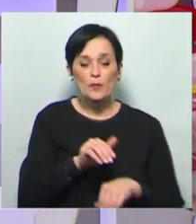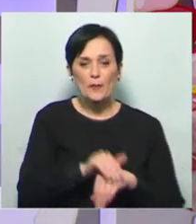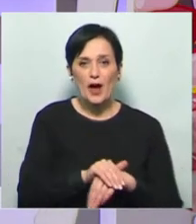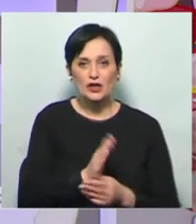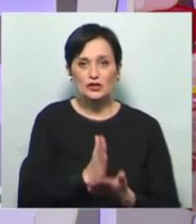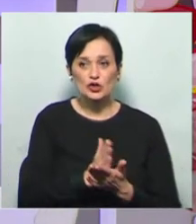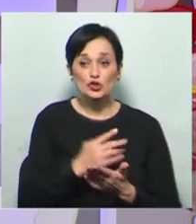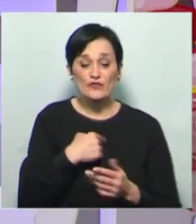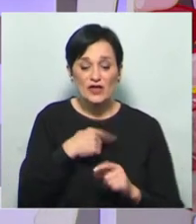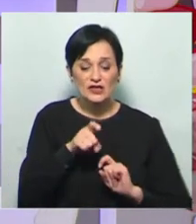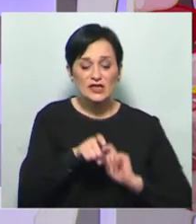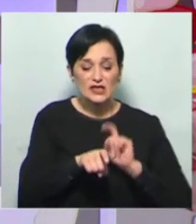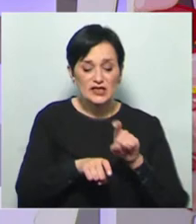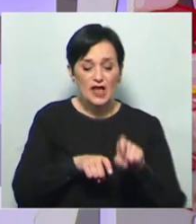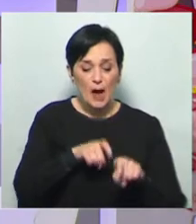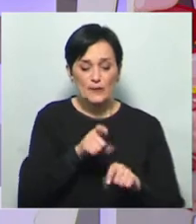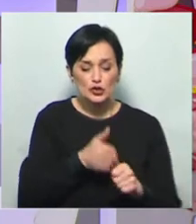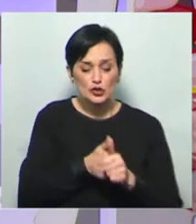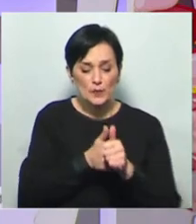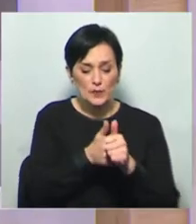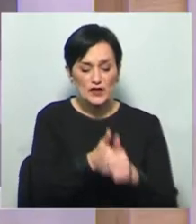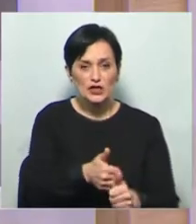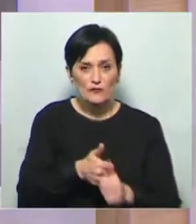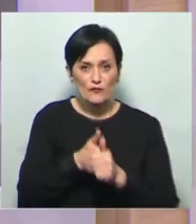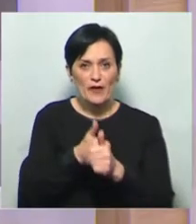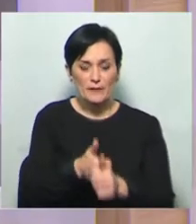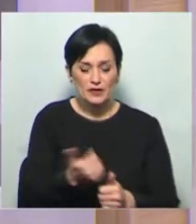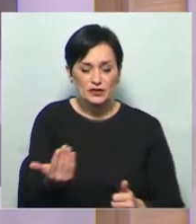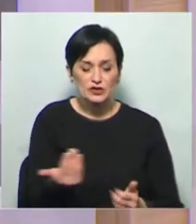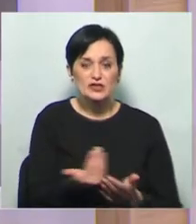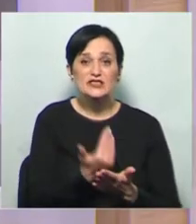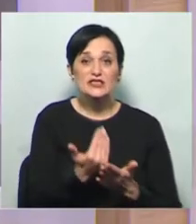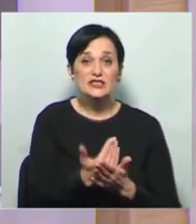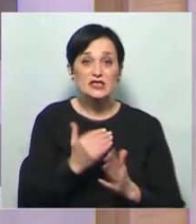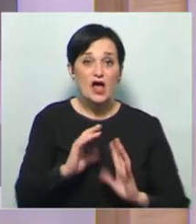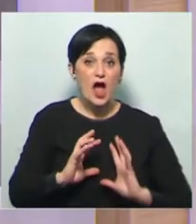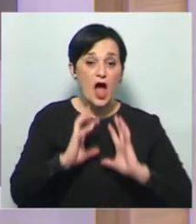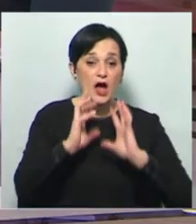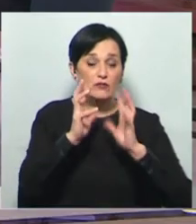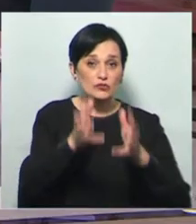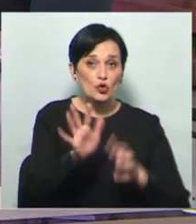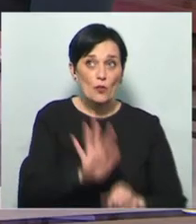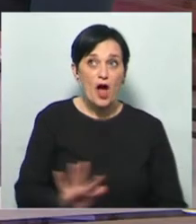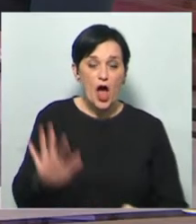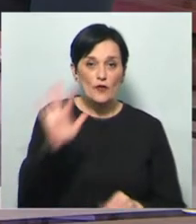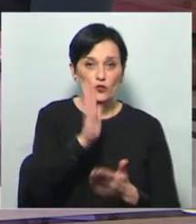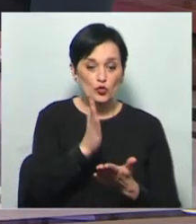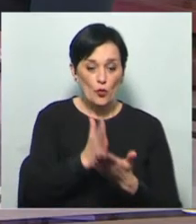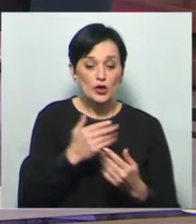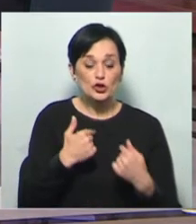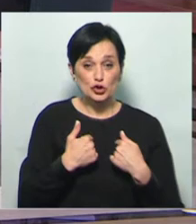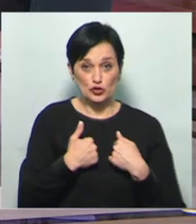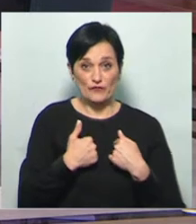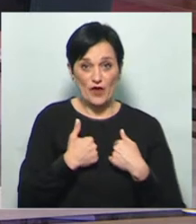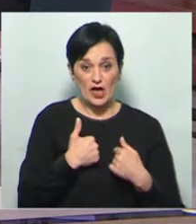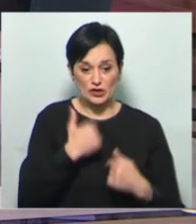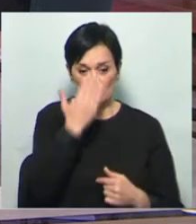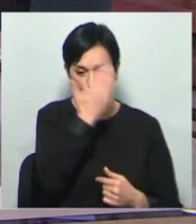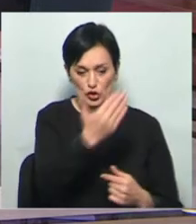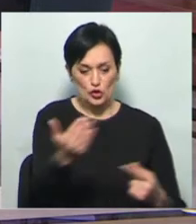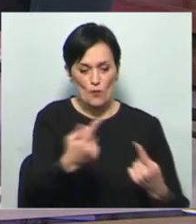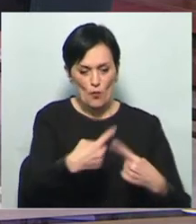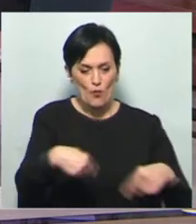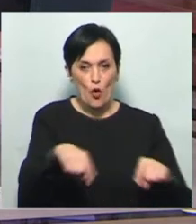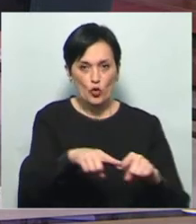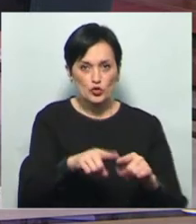ჩვენ ნაბიჯ-ნაბიჯ მივყვებით ყველა სიახლეებს, რაც ევროპაში და მსოფლიოში ხდება და ეს ჩვენთვისა და ჩვენი მოსახლეობისთვისაც, რა